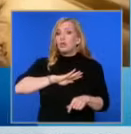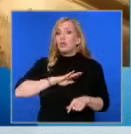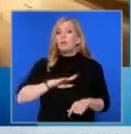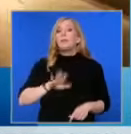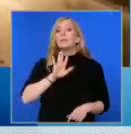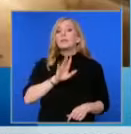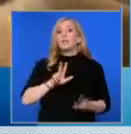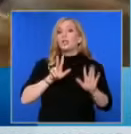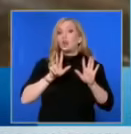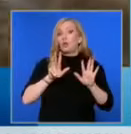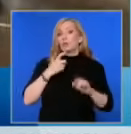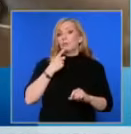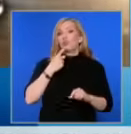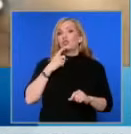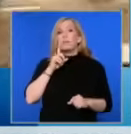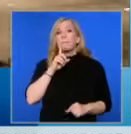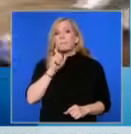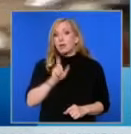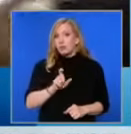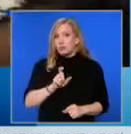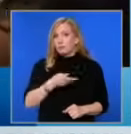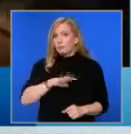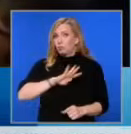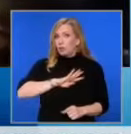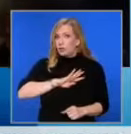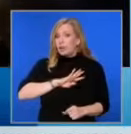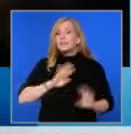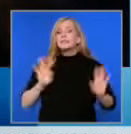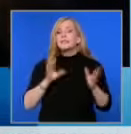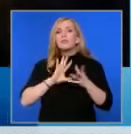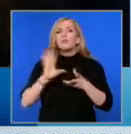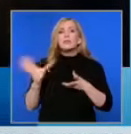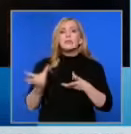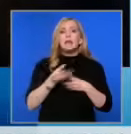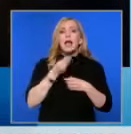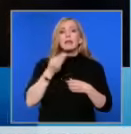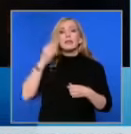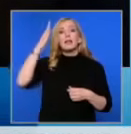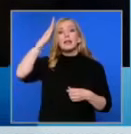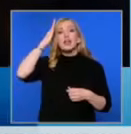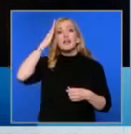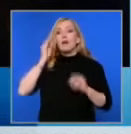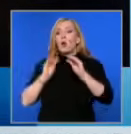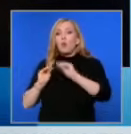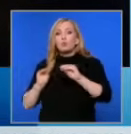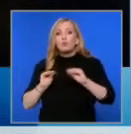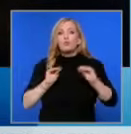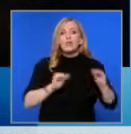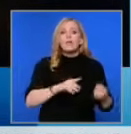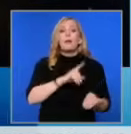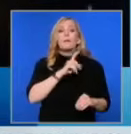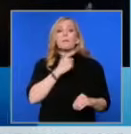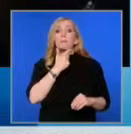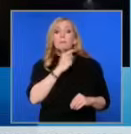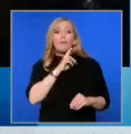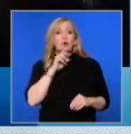58 годишен мъж, започва в цялата страна обучение на полицаите как точно трябва да реагират